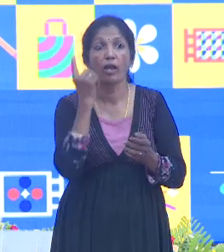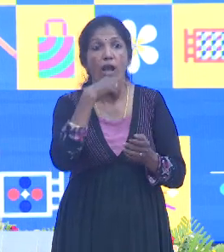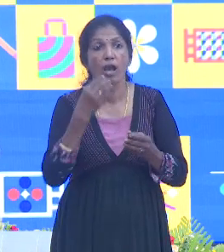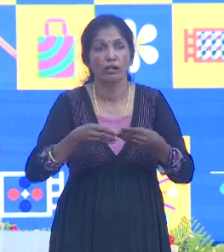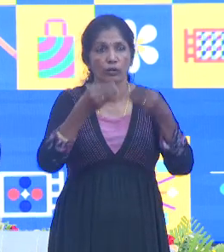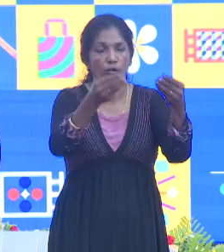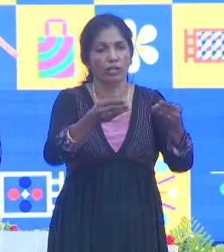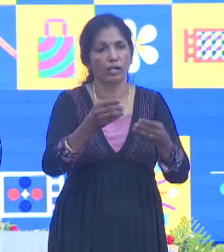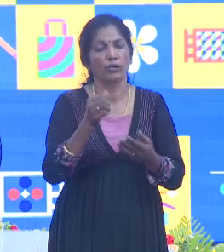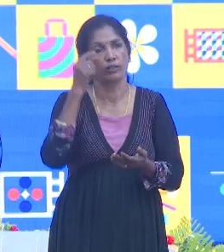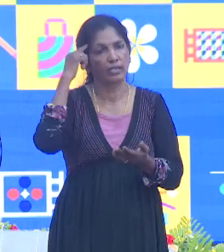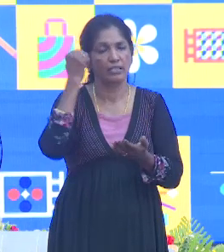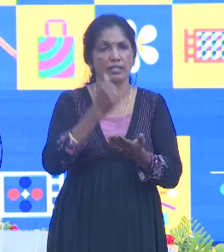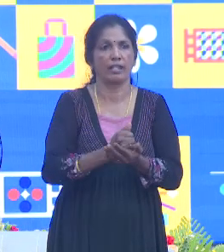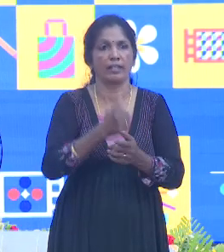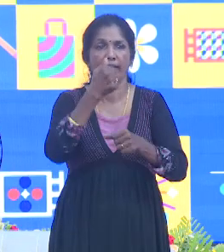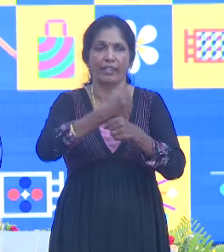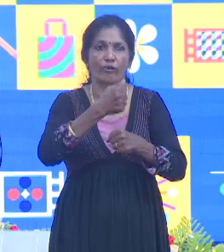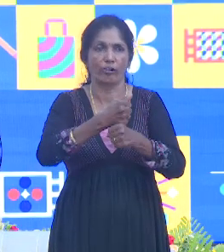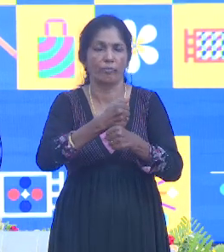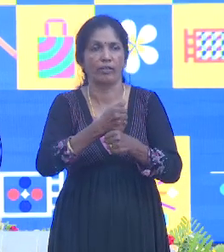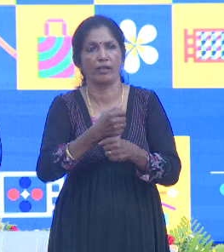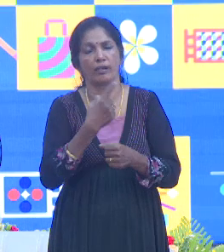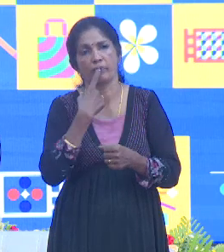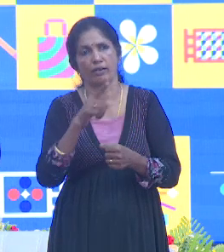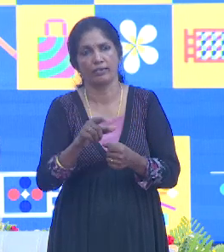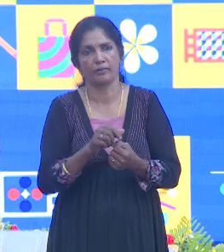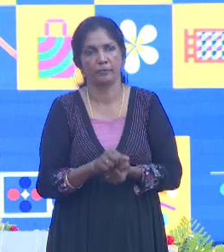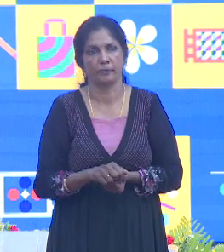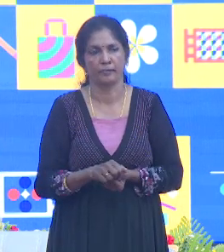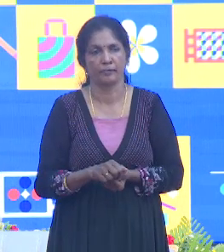ലാൻഡ്, ഗവൺമെൻറ്റാണ് ആ ഭൂമി ടെനൻറ്റിന് കൊടുക്കുന്നത് എന്നതാണ്.